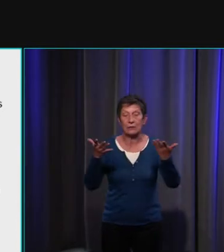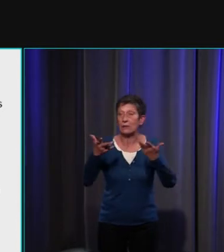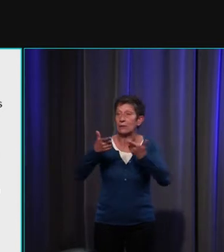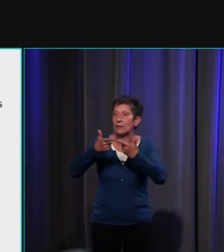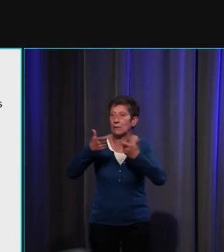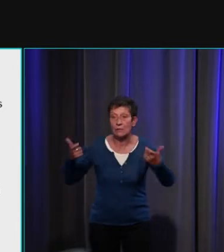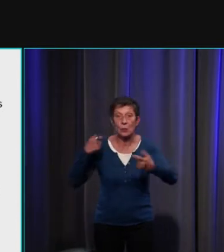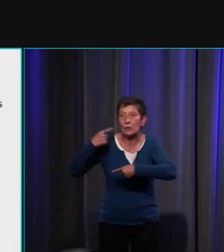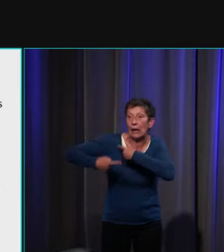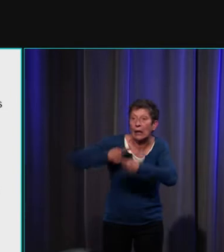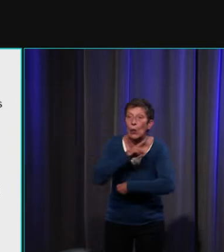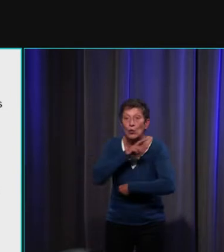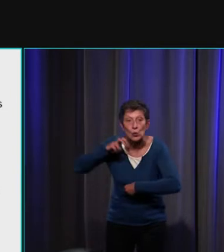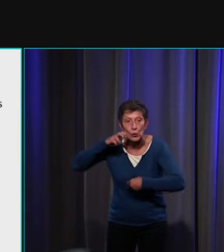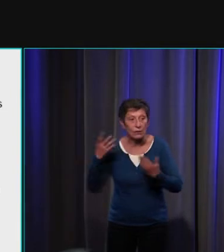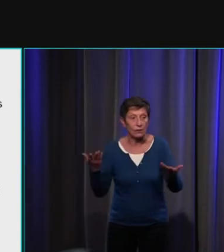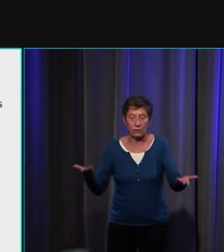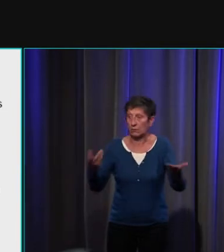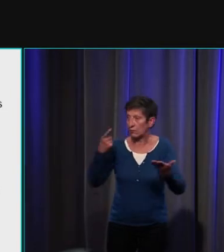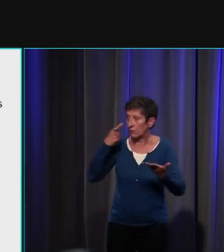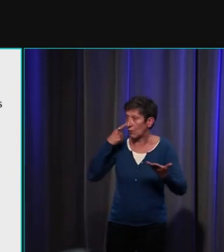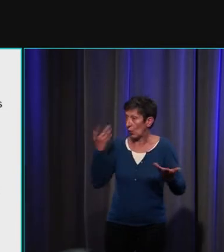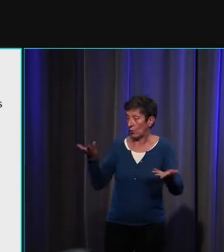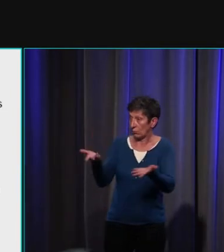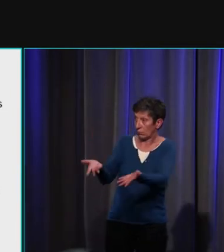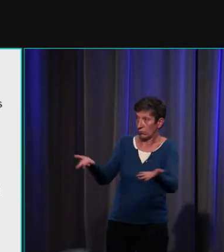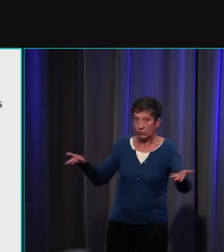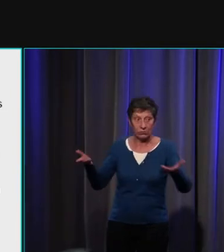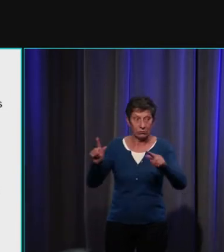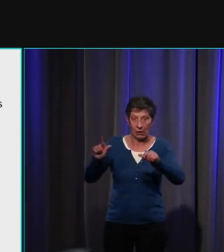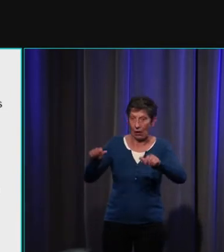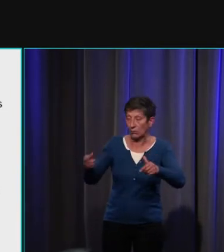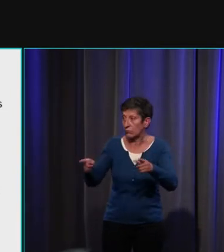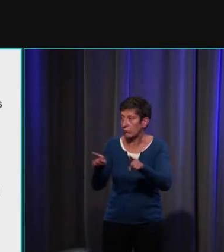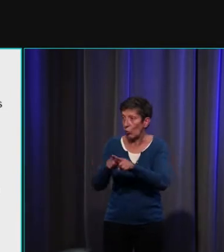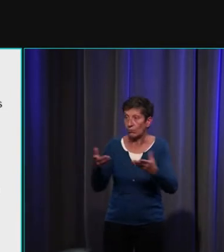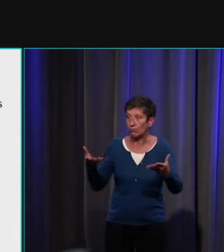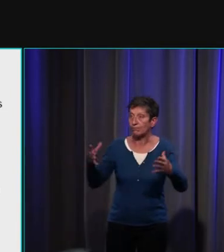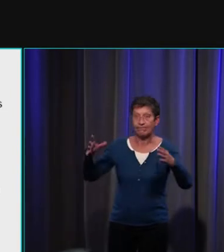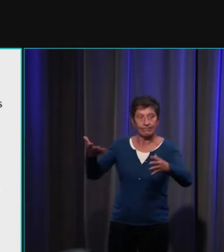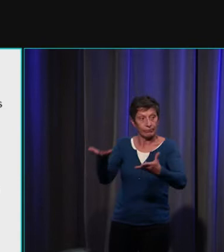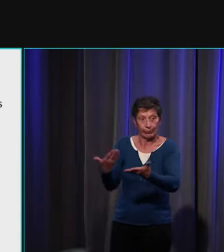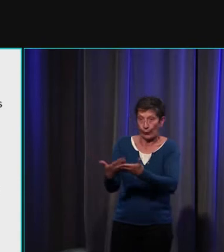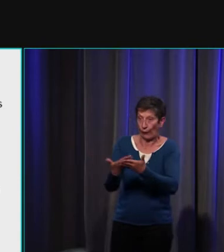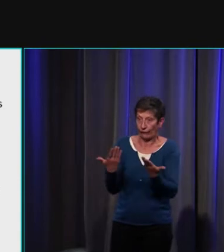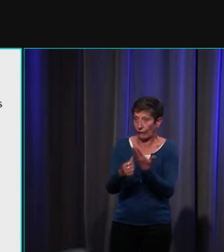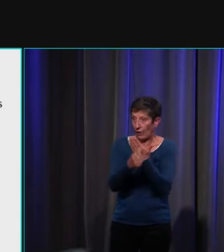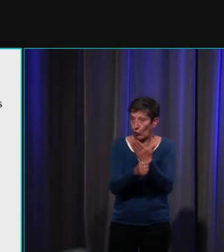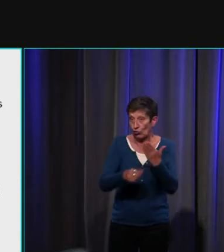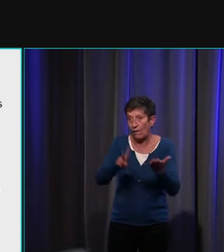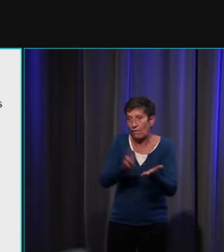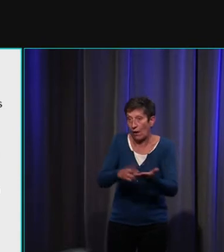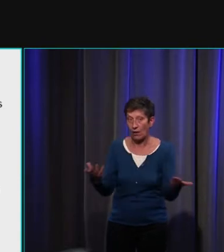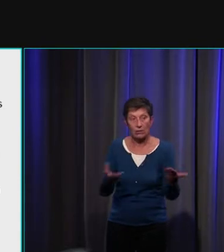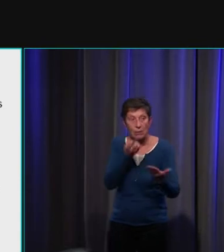pratiques rituelles juives on le voit auprès de nous donc c'est une sorte de conservatoire qui prouve la vérité des évents dit c'est bien d'avoir quelques